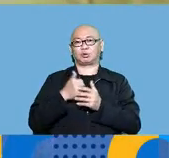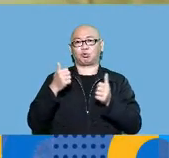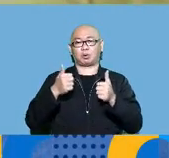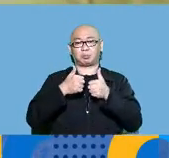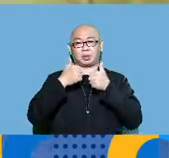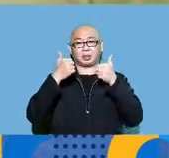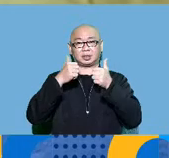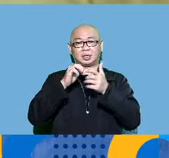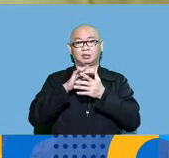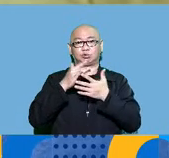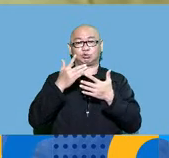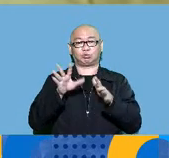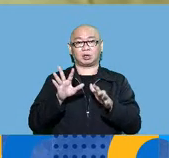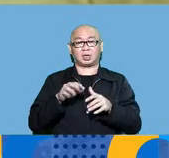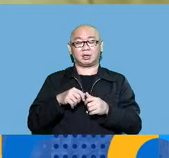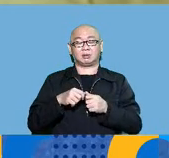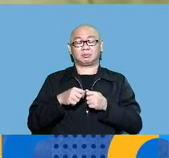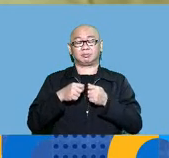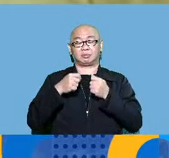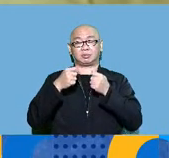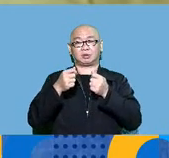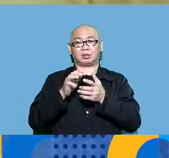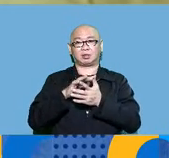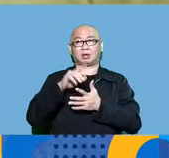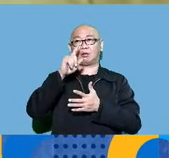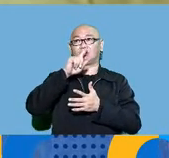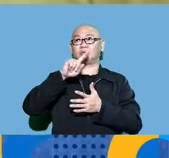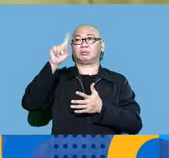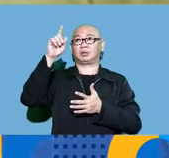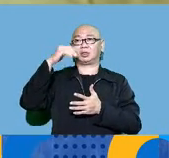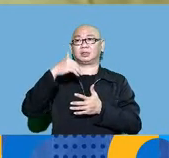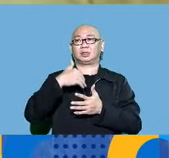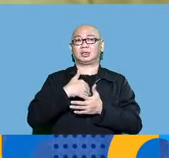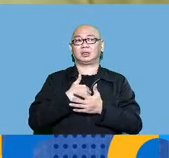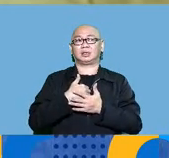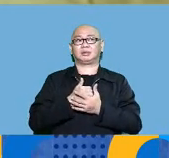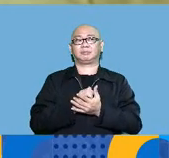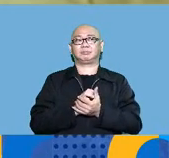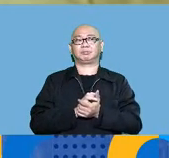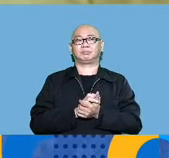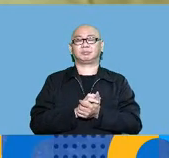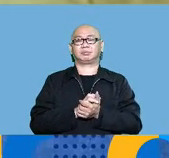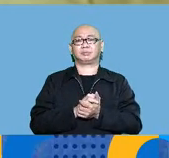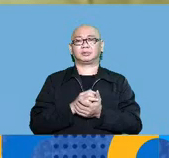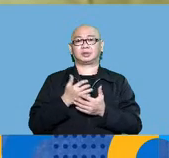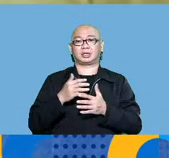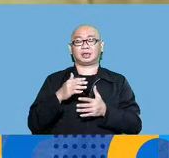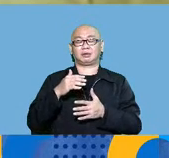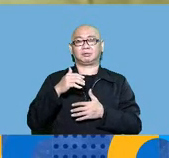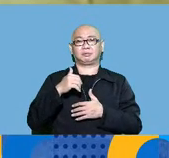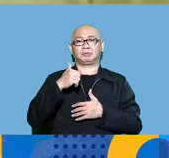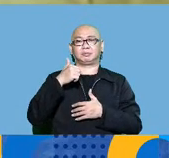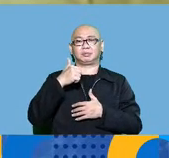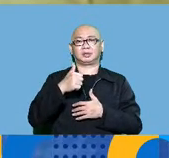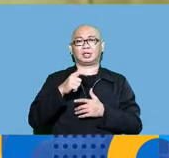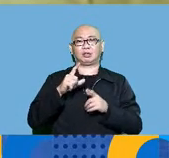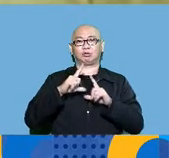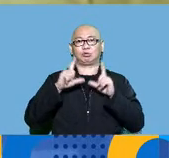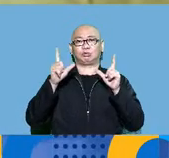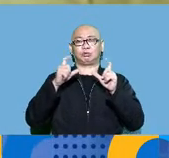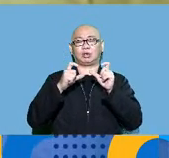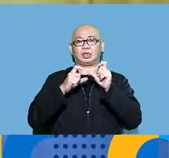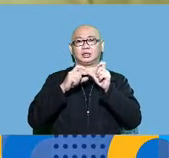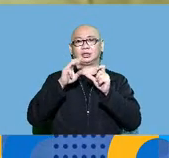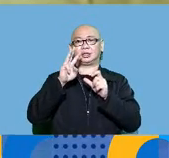biasa, yang telah dianugerahkan Allah kepada saya, sehingga saya akhirnya bisa lulus